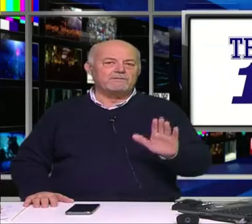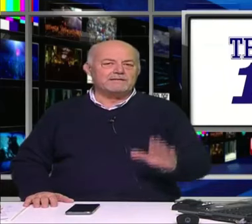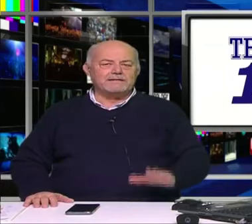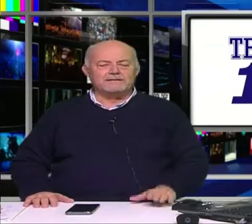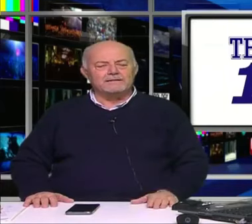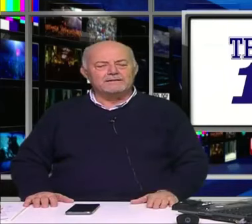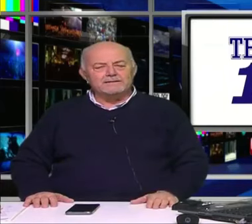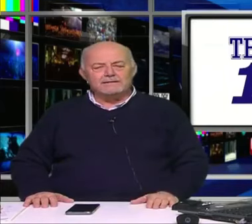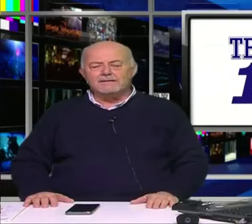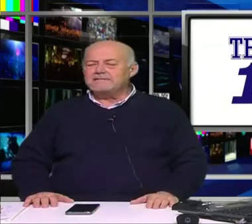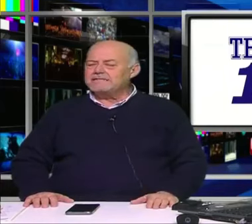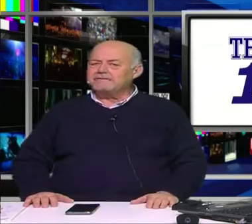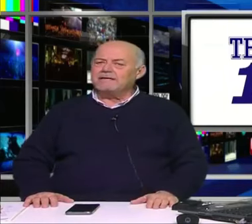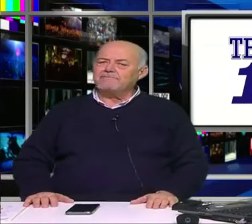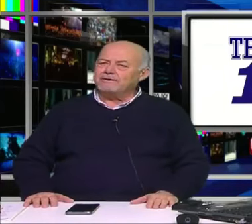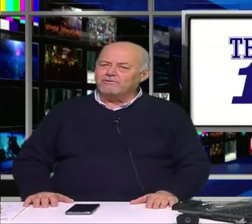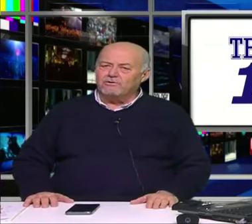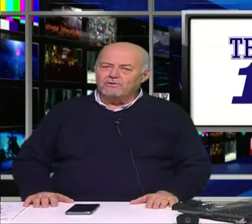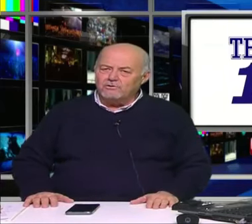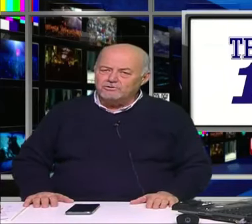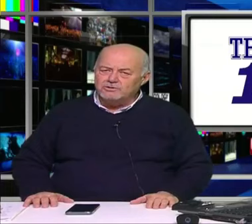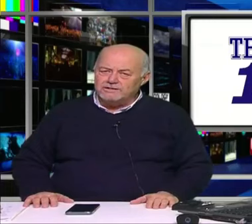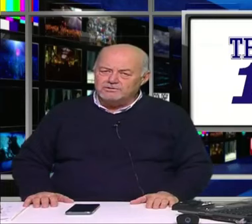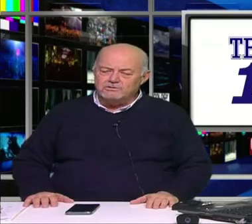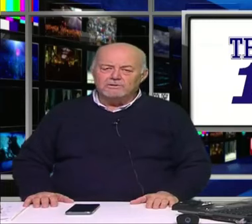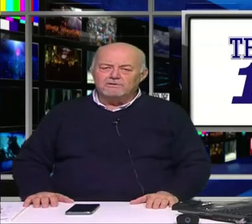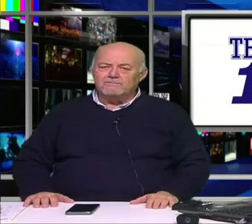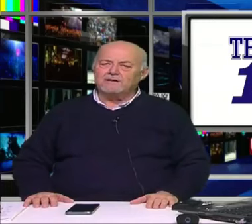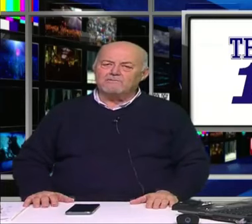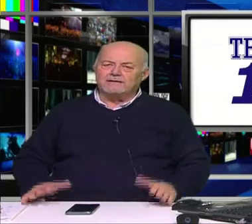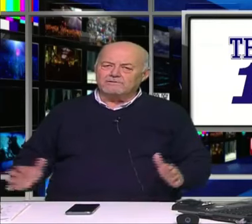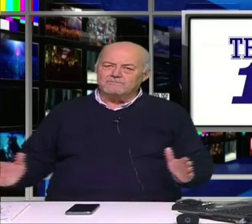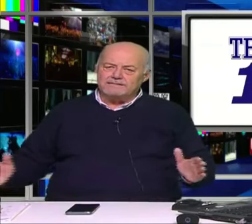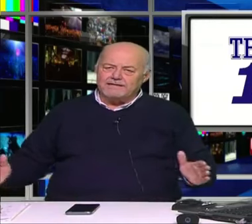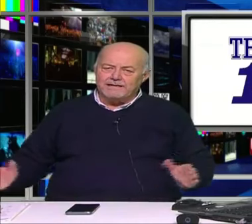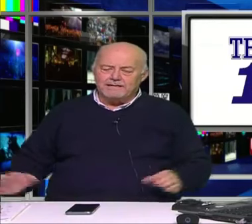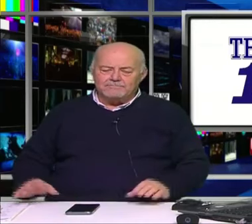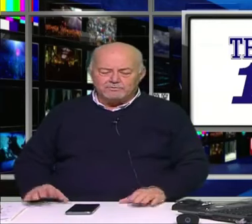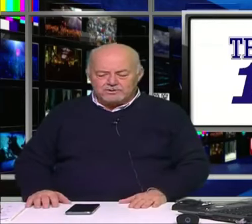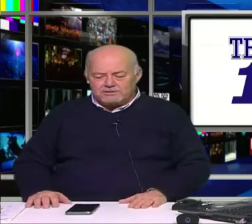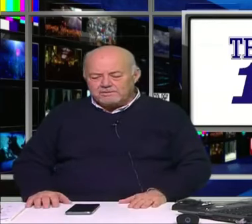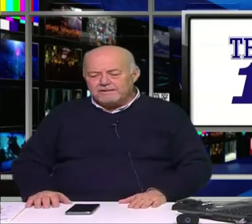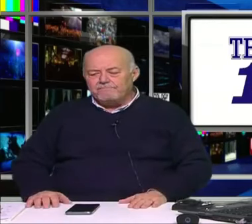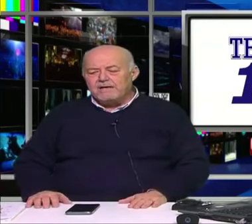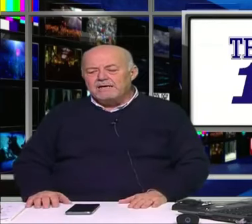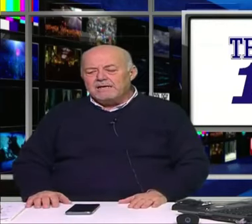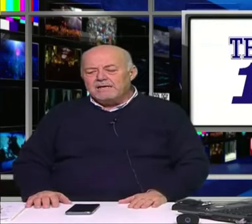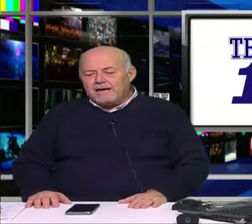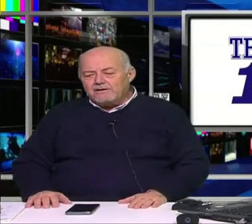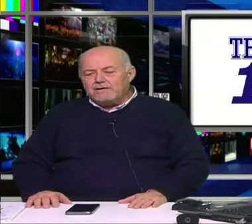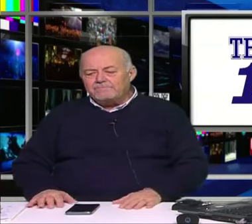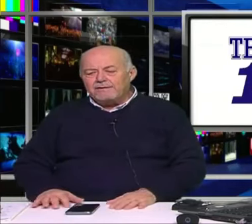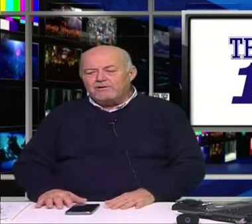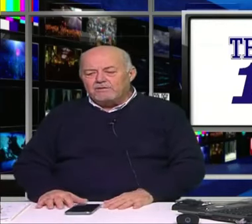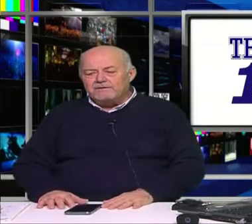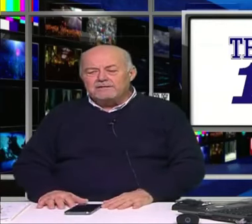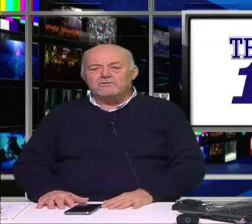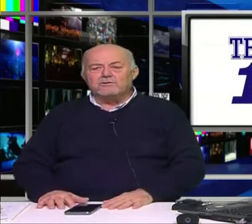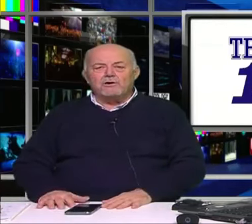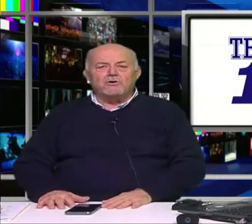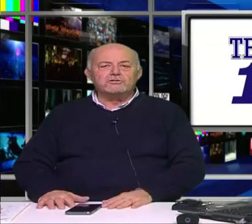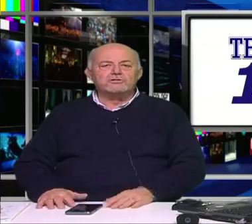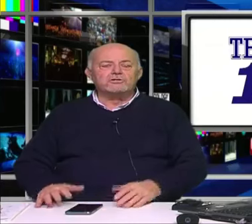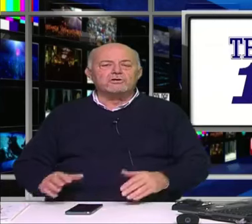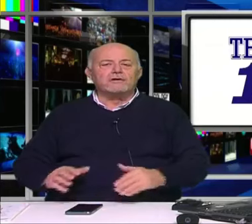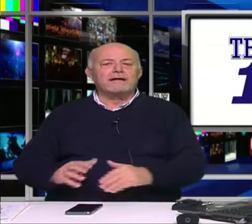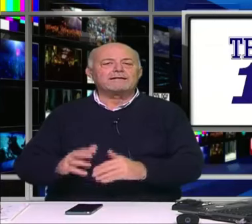come emittente televisiva, e farò lo stesso fino a quando mi sarà possibile. Allora, però, vi dico